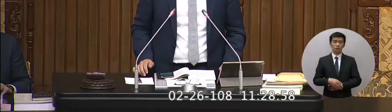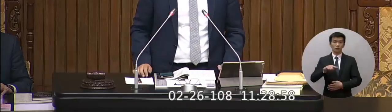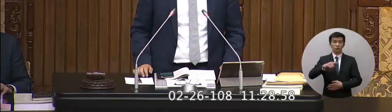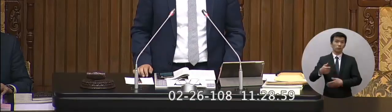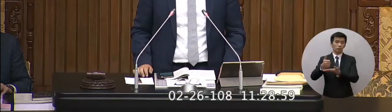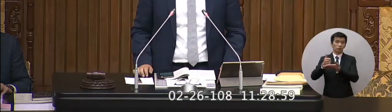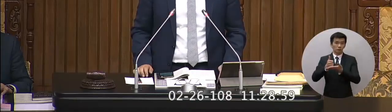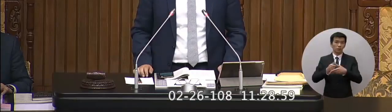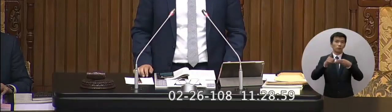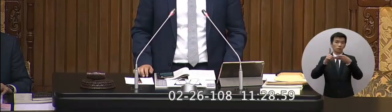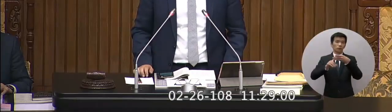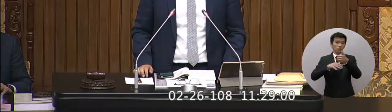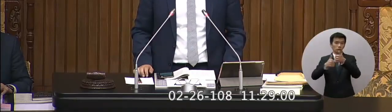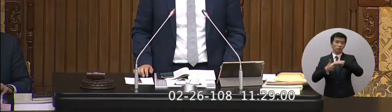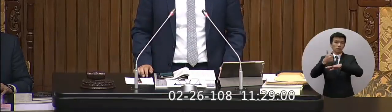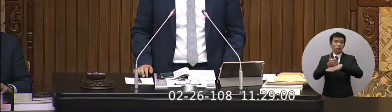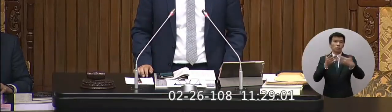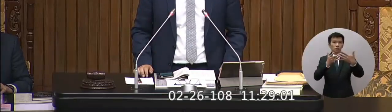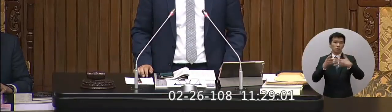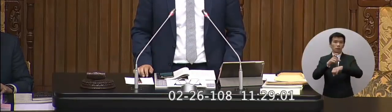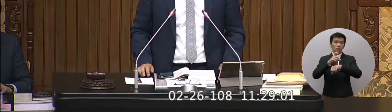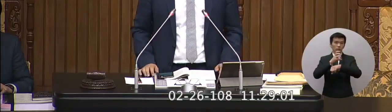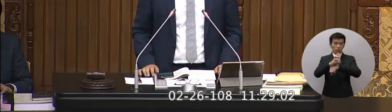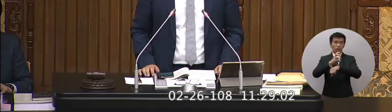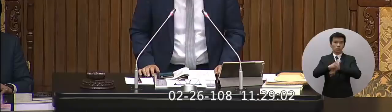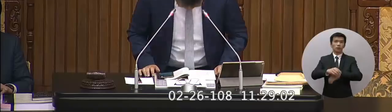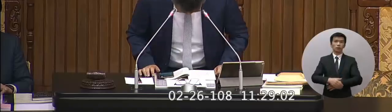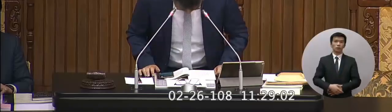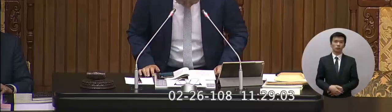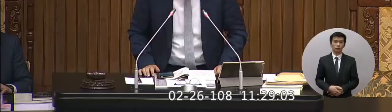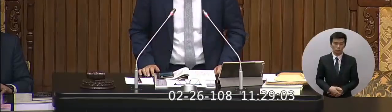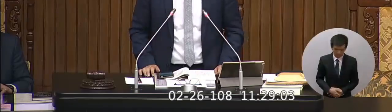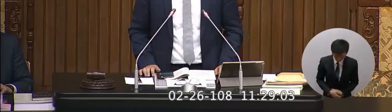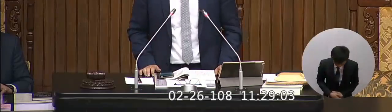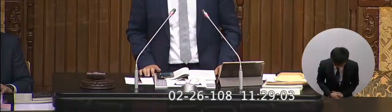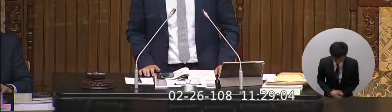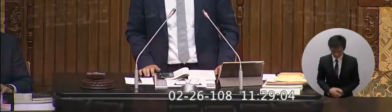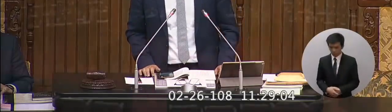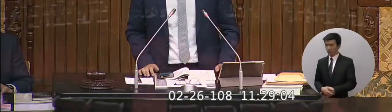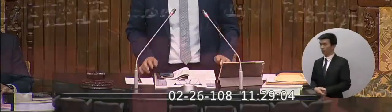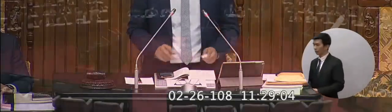接着请王玉明委员质询，询答时间为30分钟。